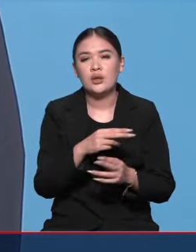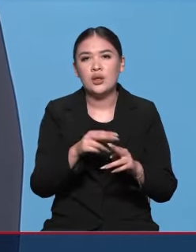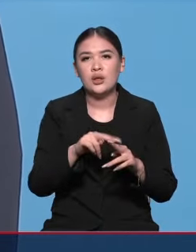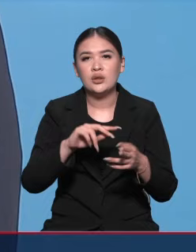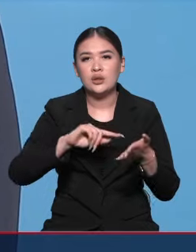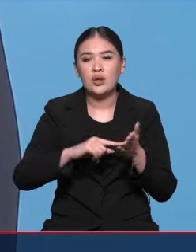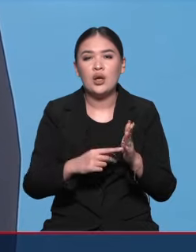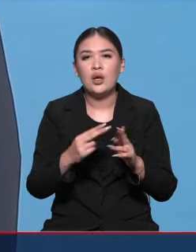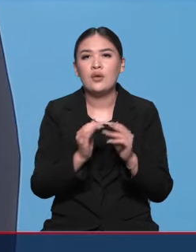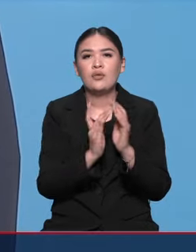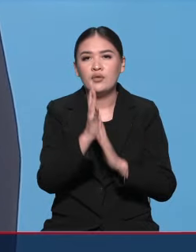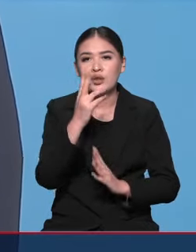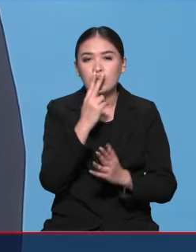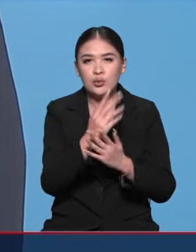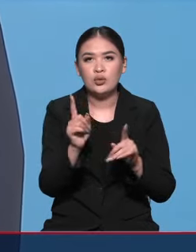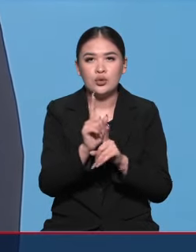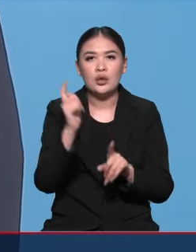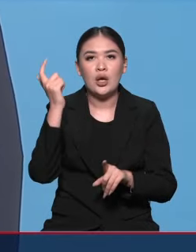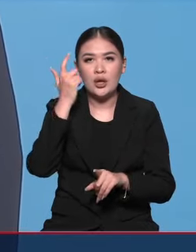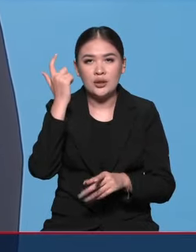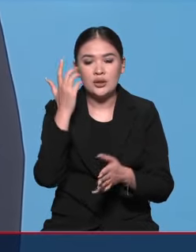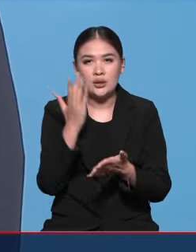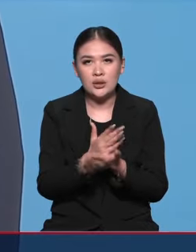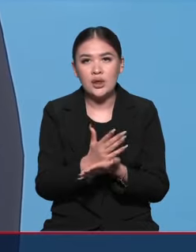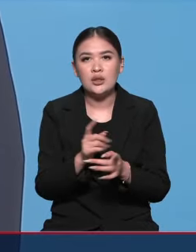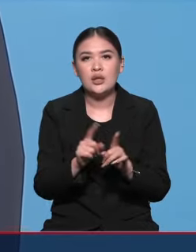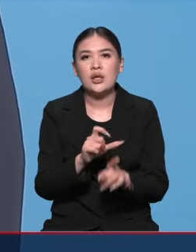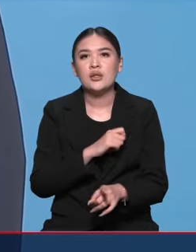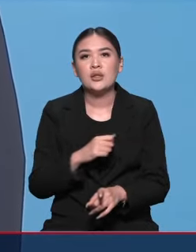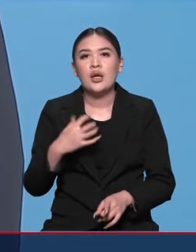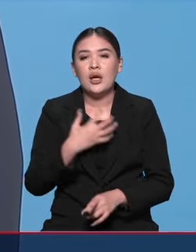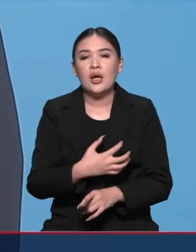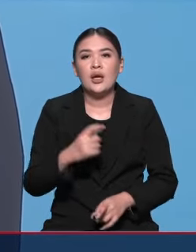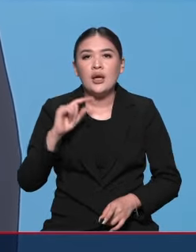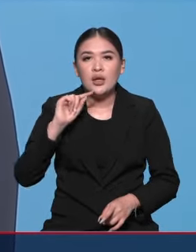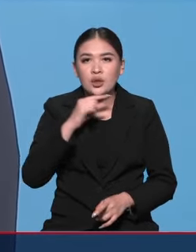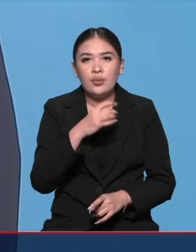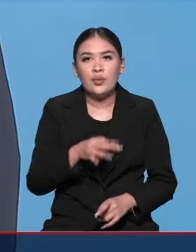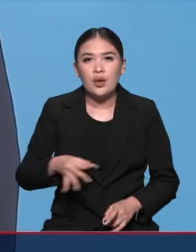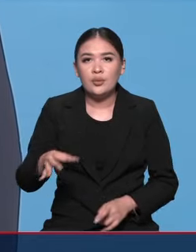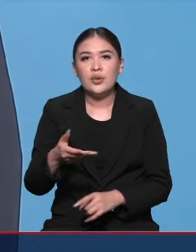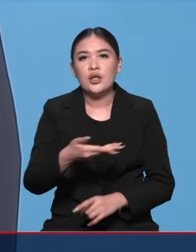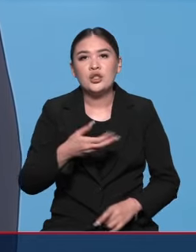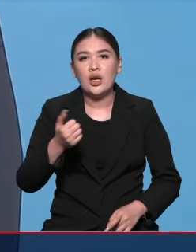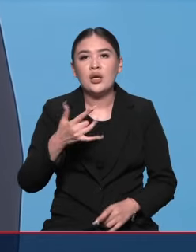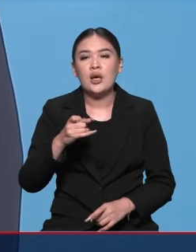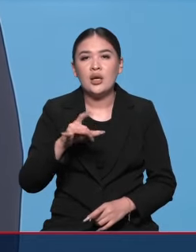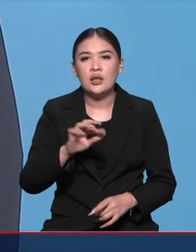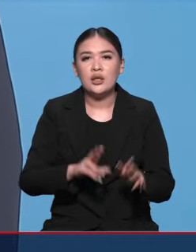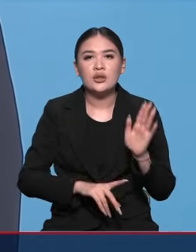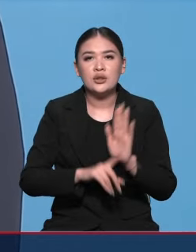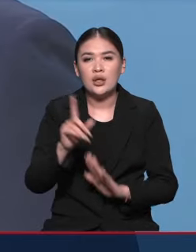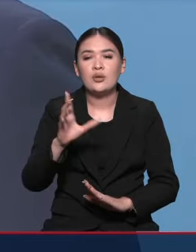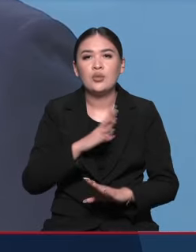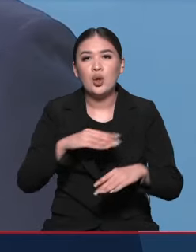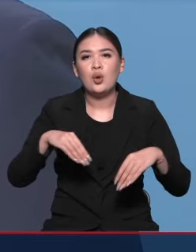рост наблюдается и в сельском хозяйстве, одном из приоритетных отраслей экономики области. Наши аграрии уже приступили к уборке